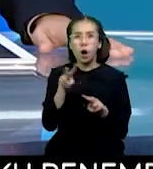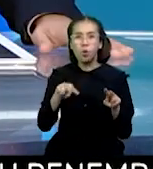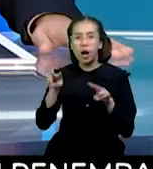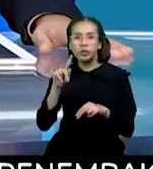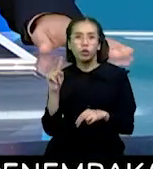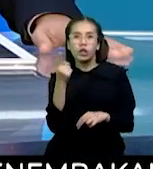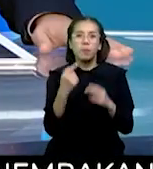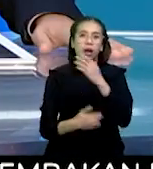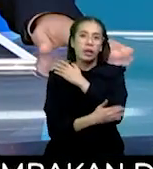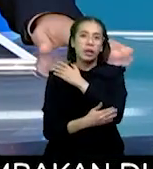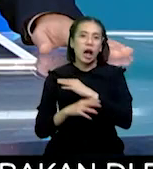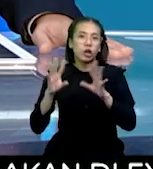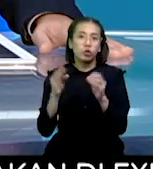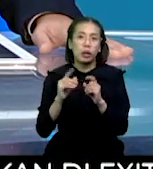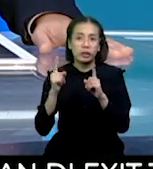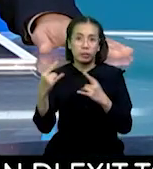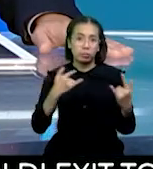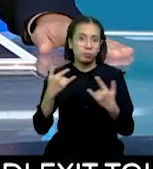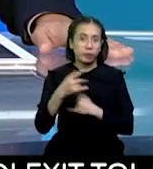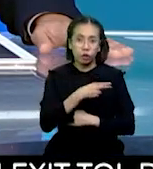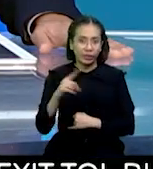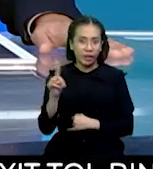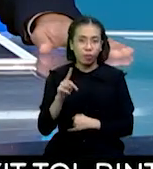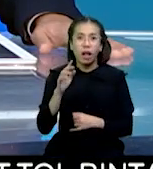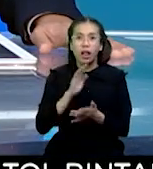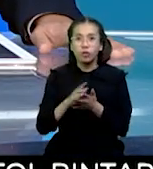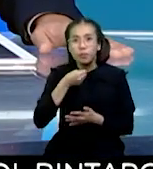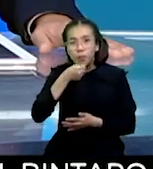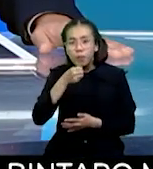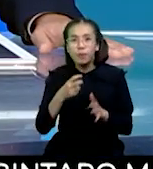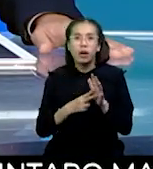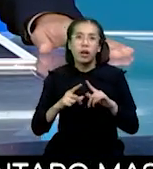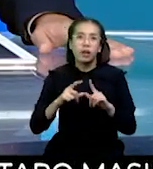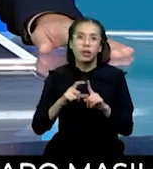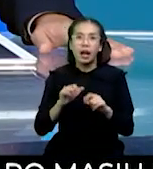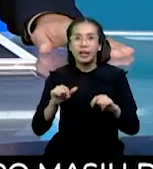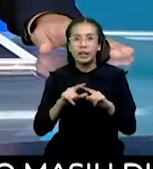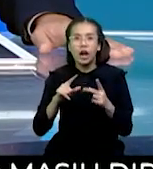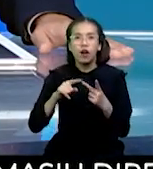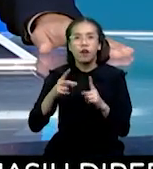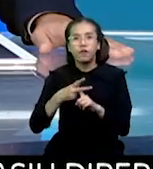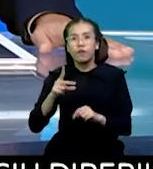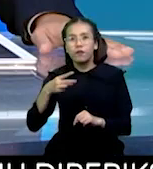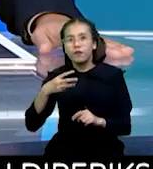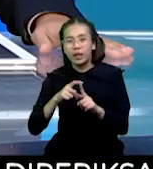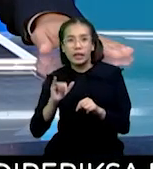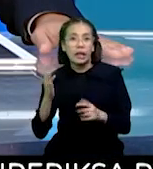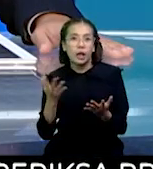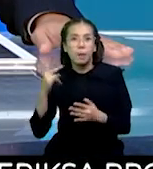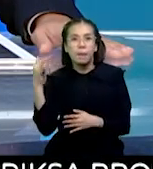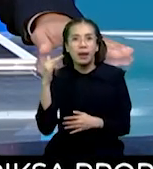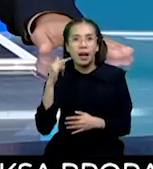negara terkonfirmasi Omikron. Berikut laporan Nadia Raisa dan juru kamera Anugrah Surya dan Freddy Budiman dari